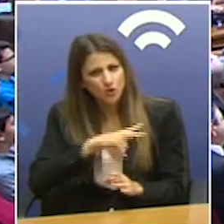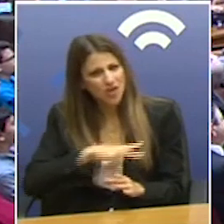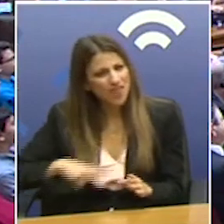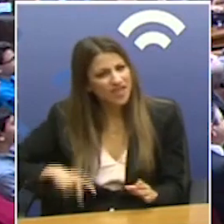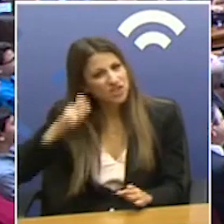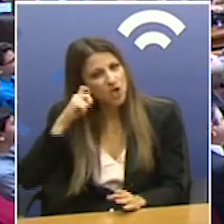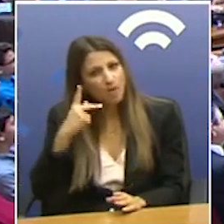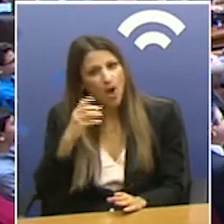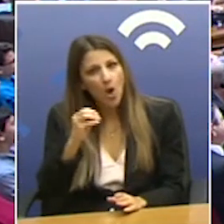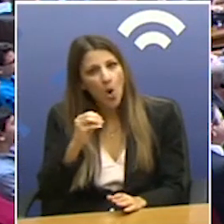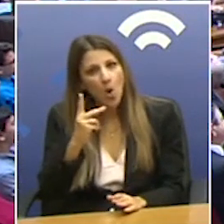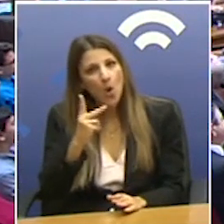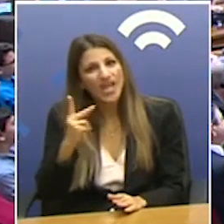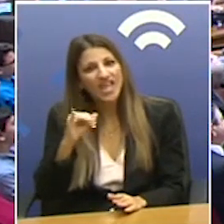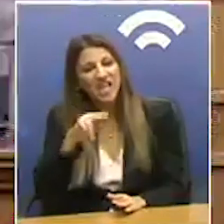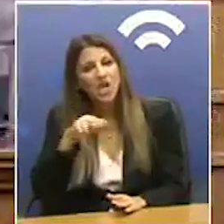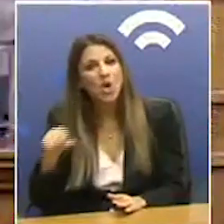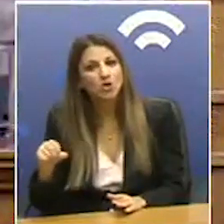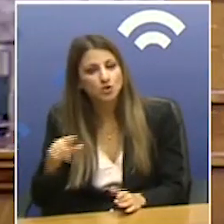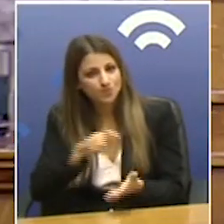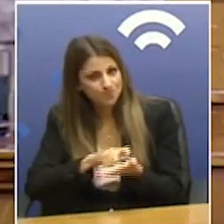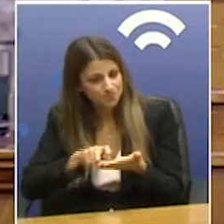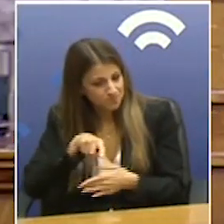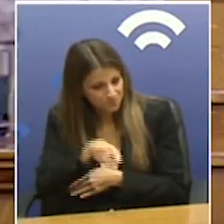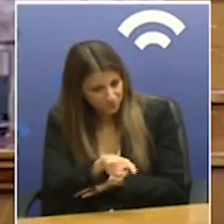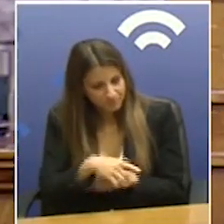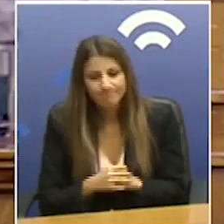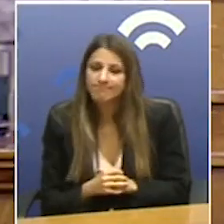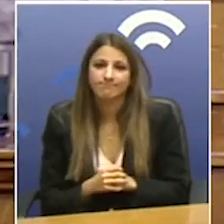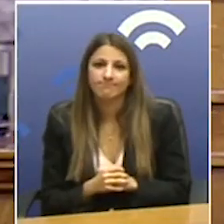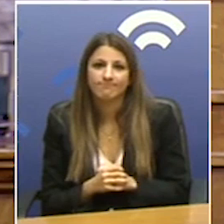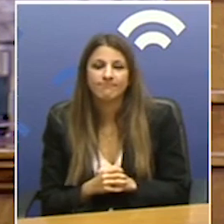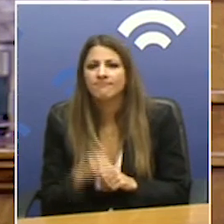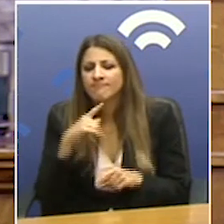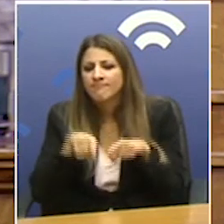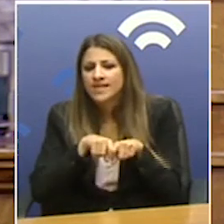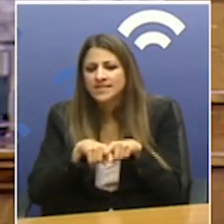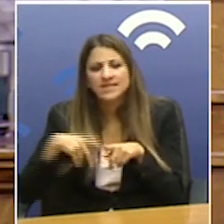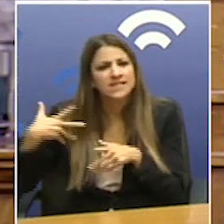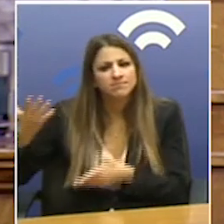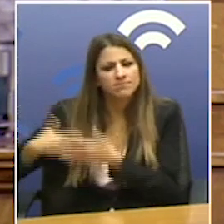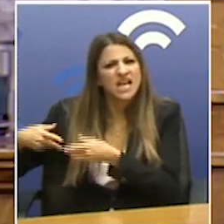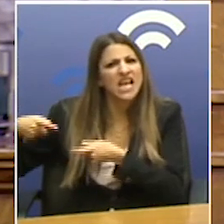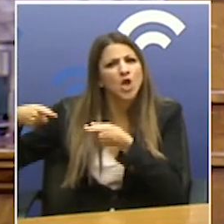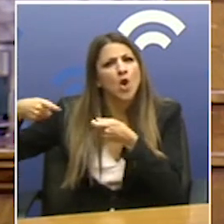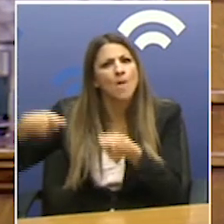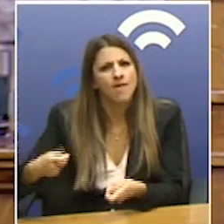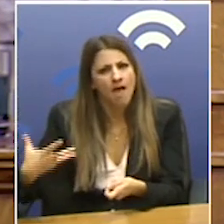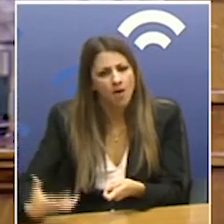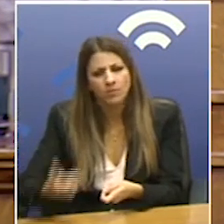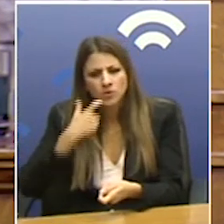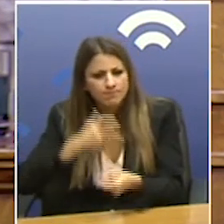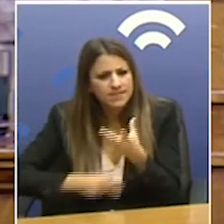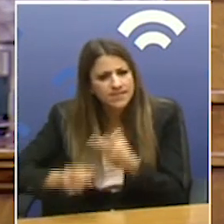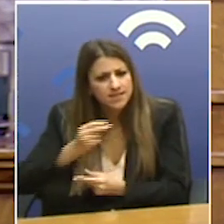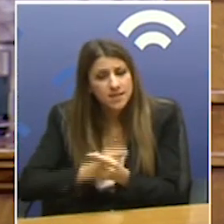Κόκκινο. Η εκατονταετηρής είναι μια μεγάλη λογοδοσία. Λογοδοσία κληρονομιάς μεγάλων κεφαλαίων. Διότι